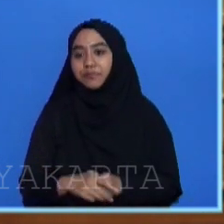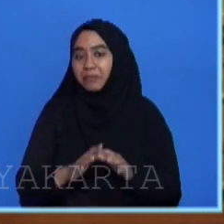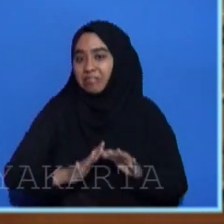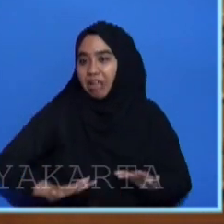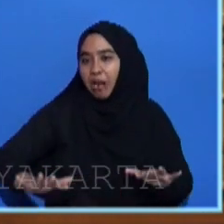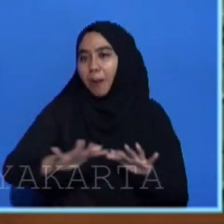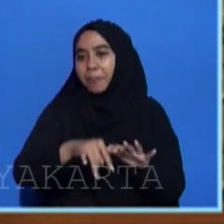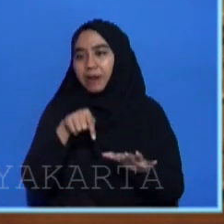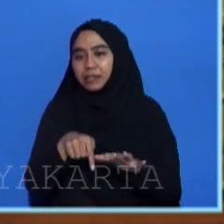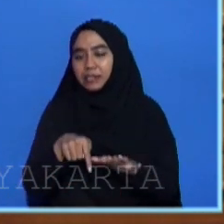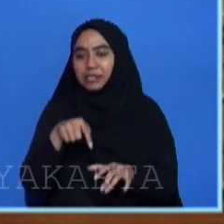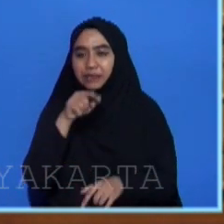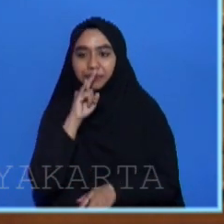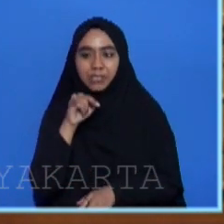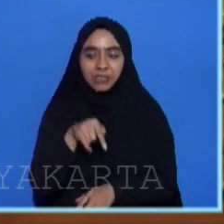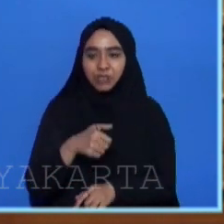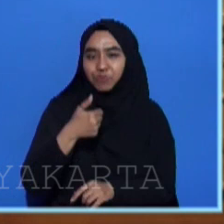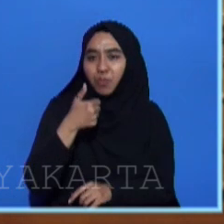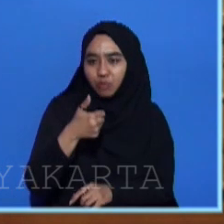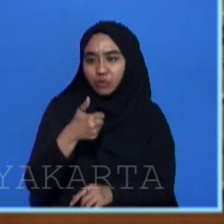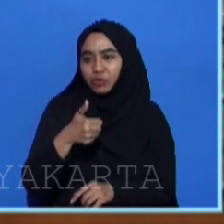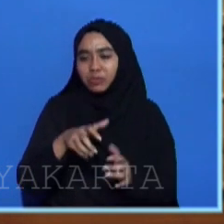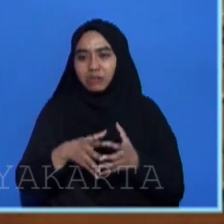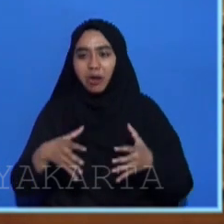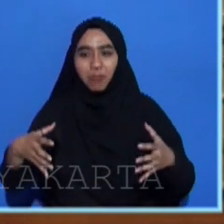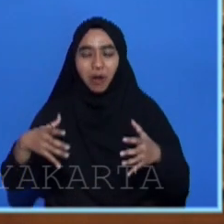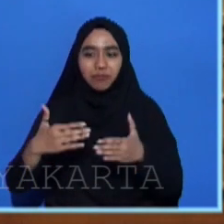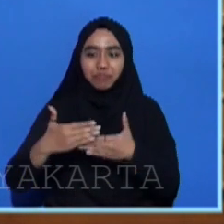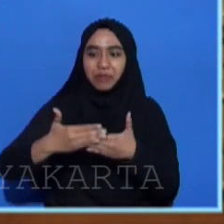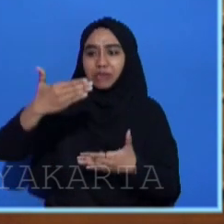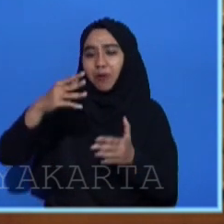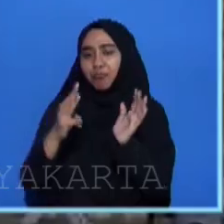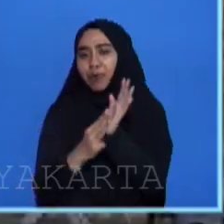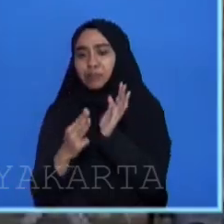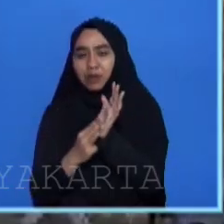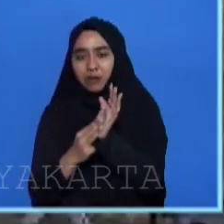salah satu taman benteng Mataram